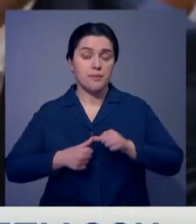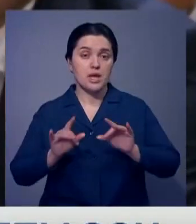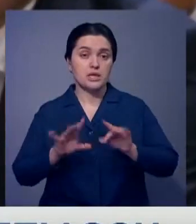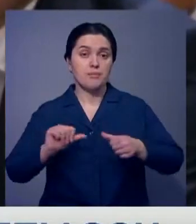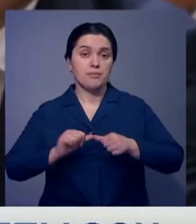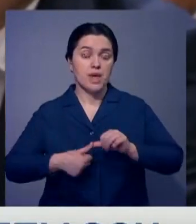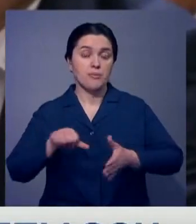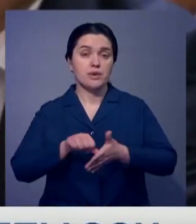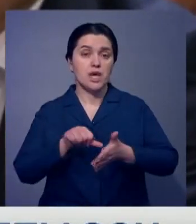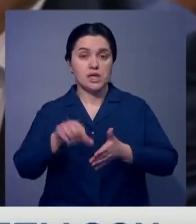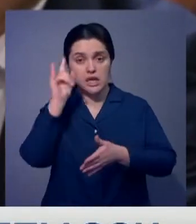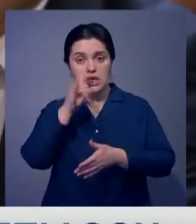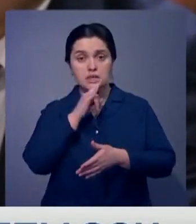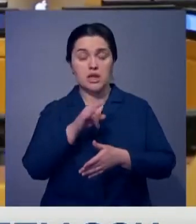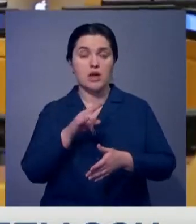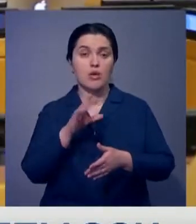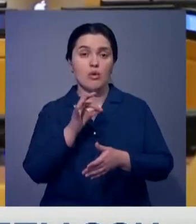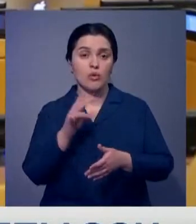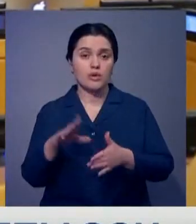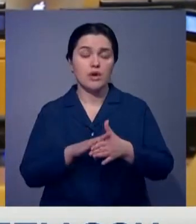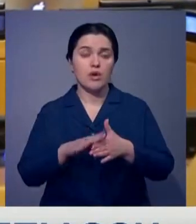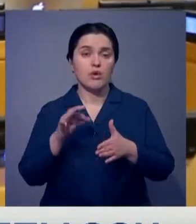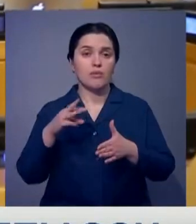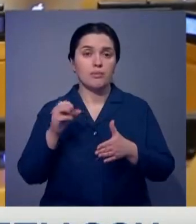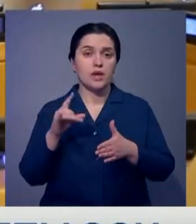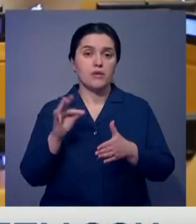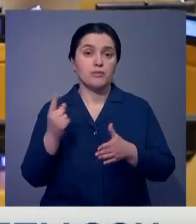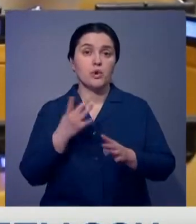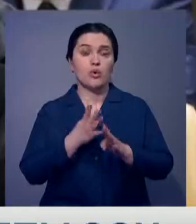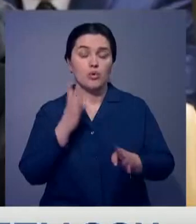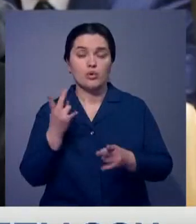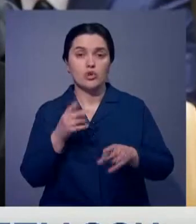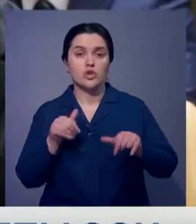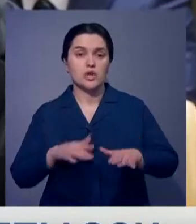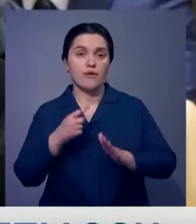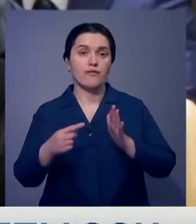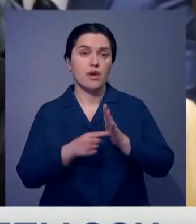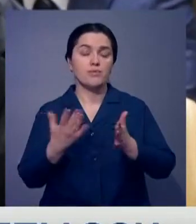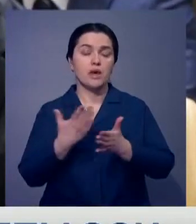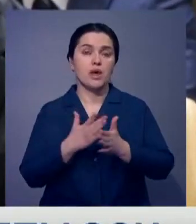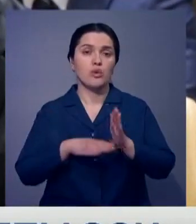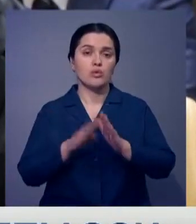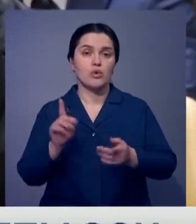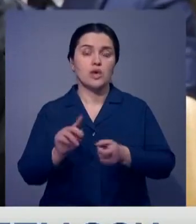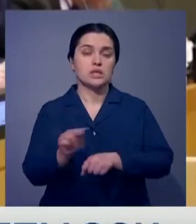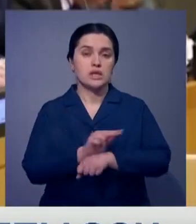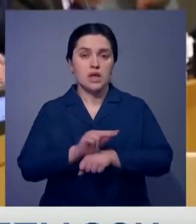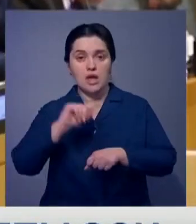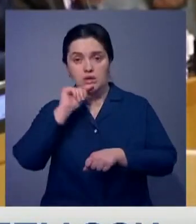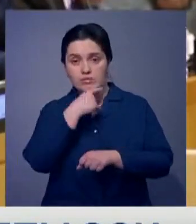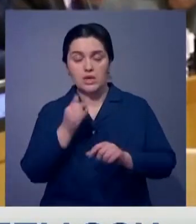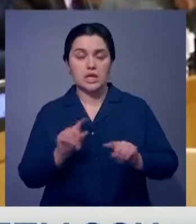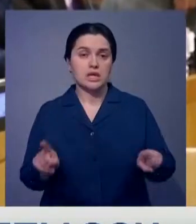представителя Казахстана при ООН Кайрата Умарова, в первую очередь необходимо решать вопросы диверсификации экономики и развития